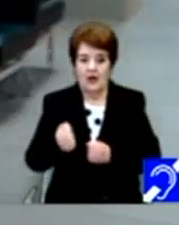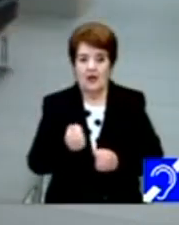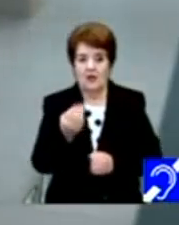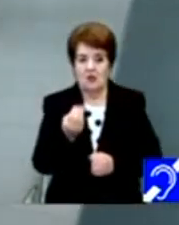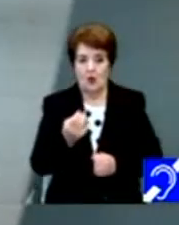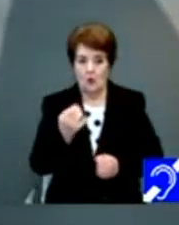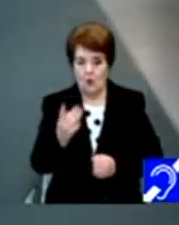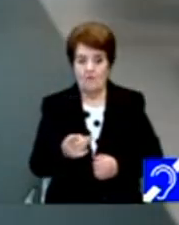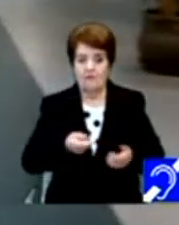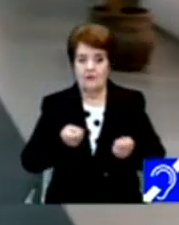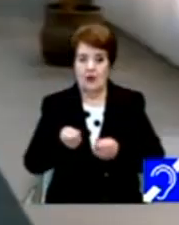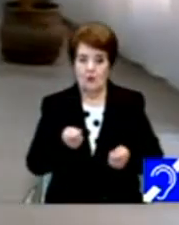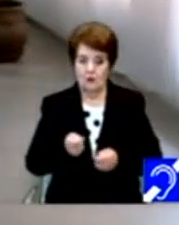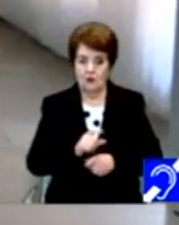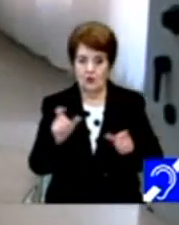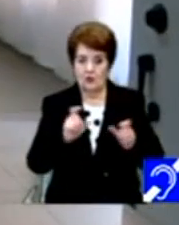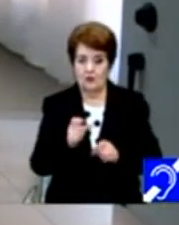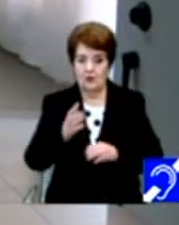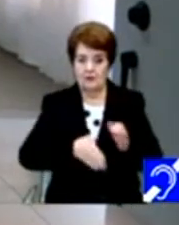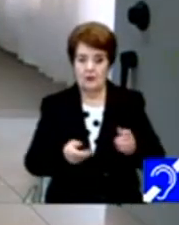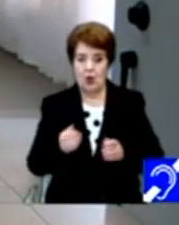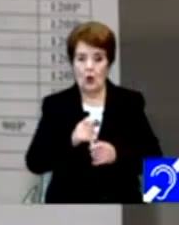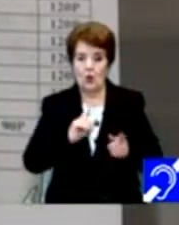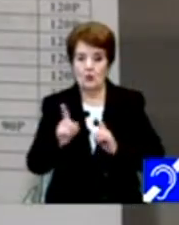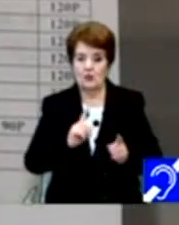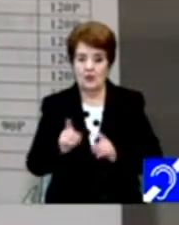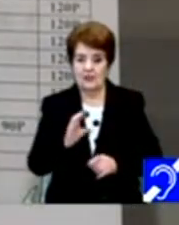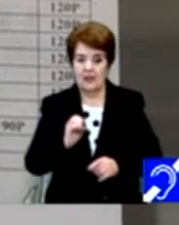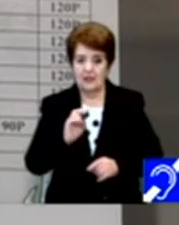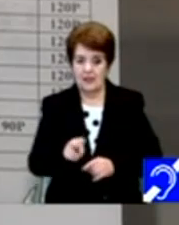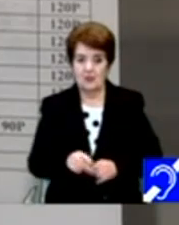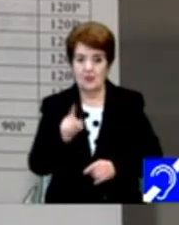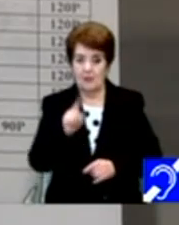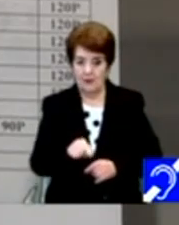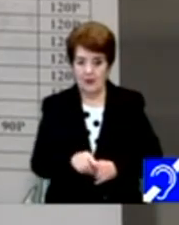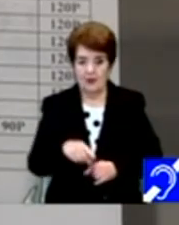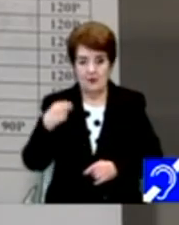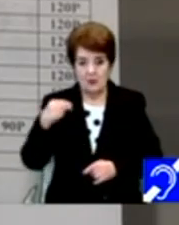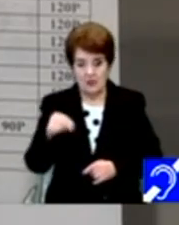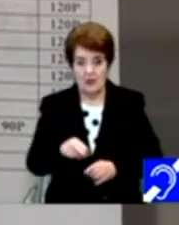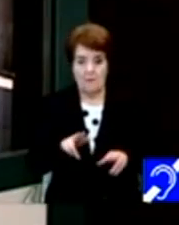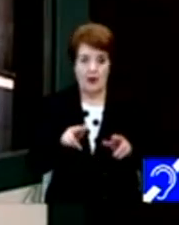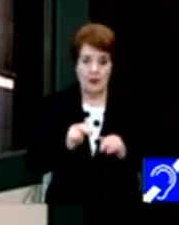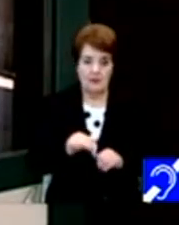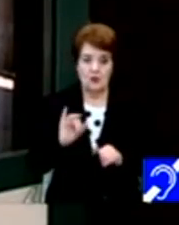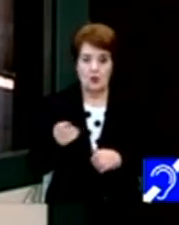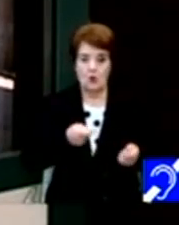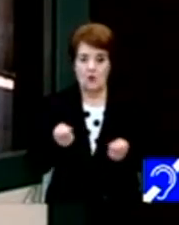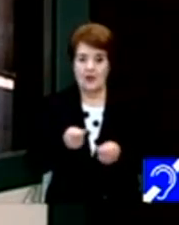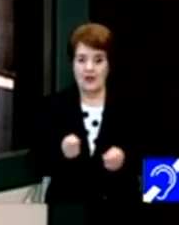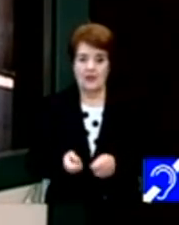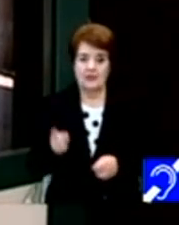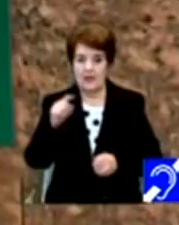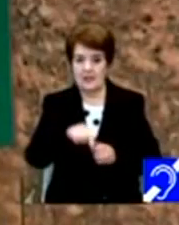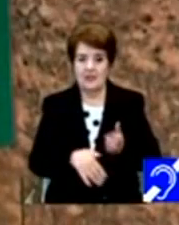la conducerea instituției a determinat Consiliul de Dezvoltare Strategică al USM să ceară președinției Parlamentului și Guvernului să intervină